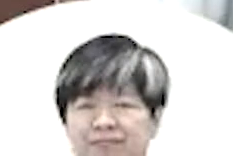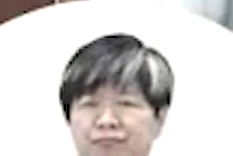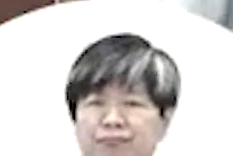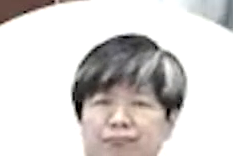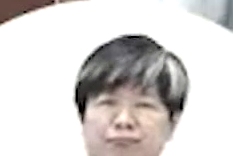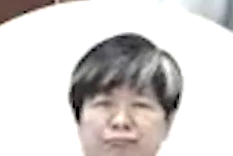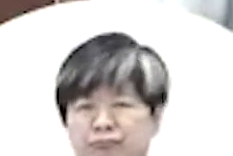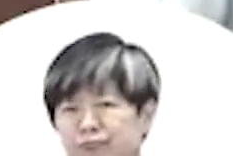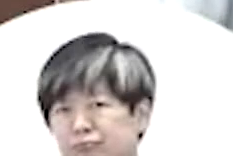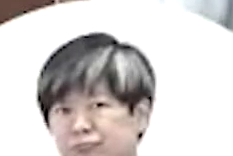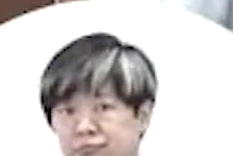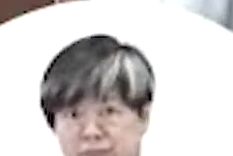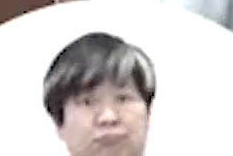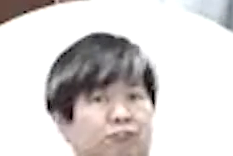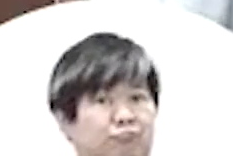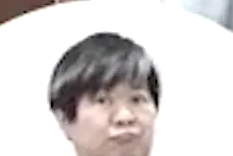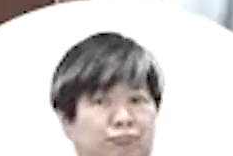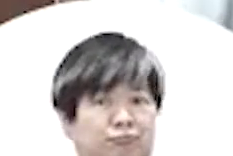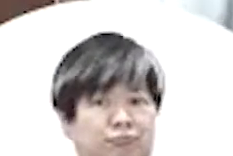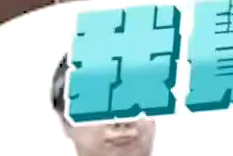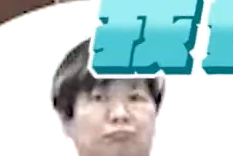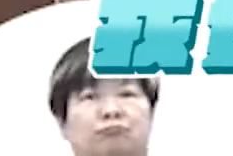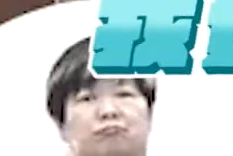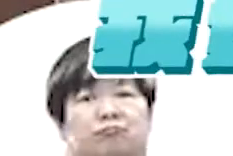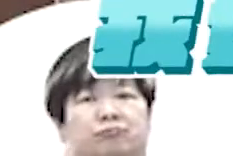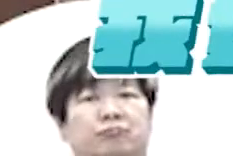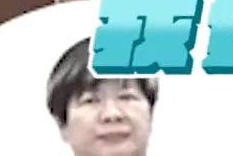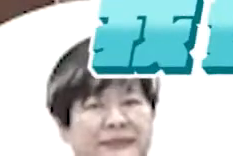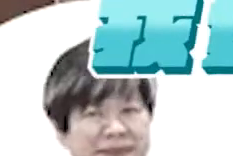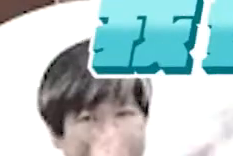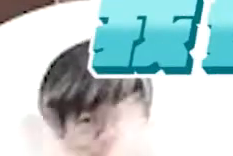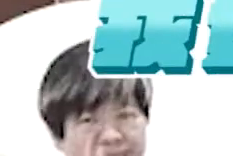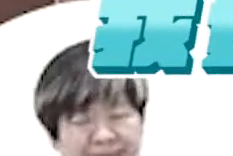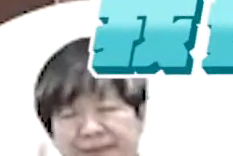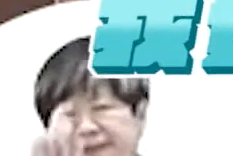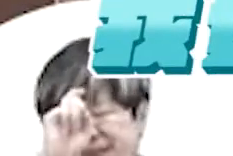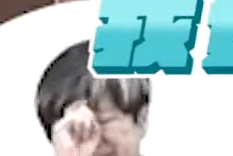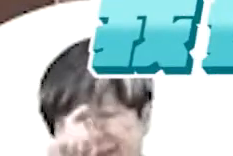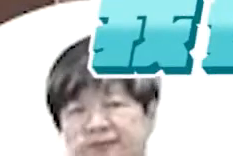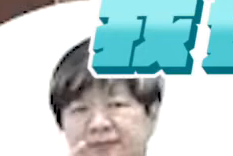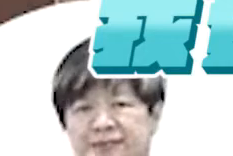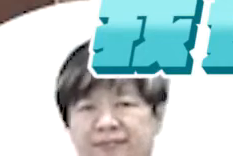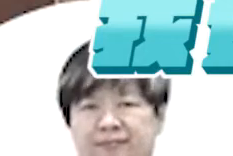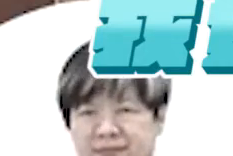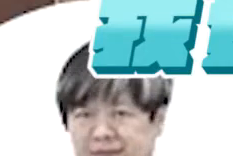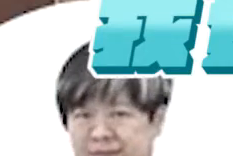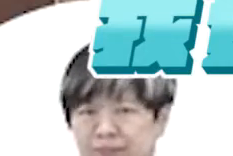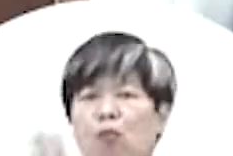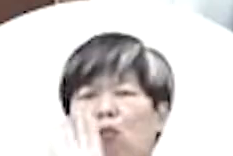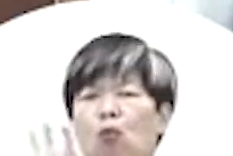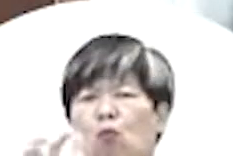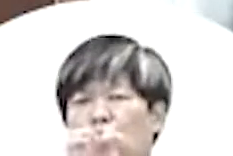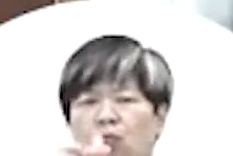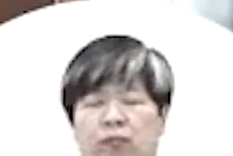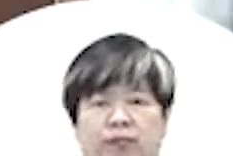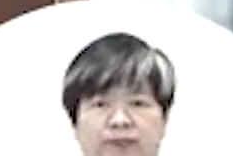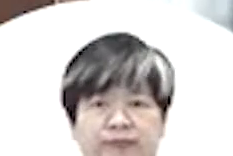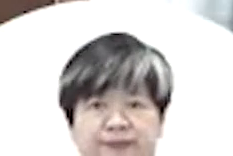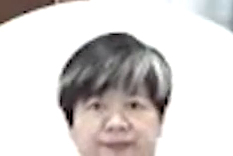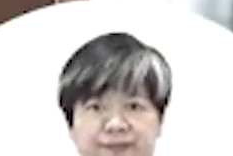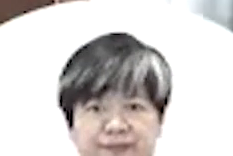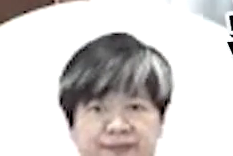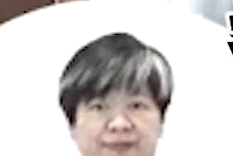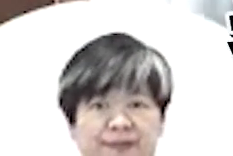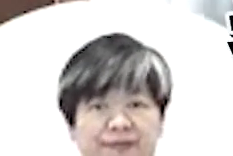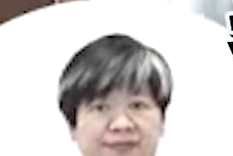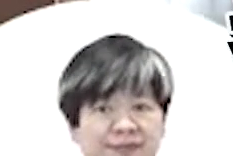意，所以类似这个状况我觉得要全面推动，全面推动。所以我刚刚